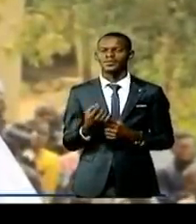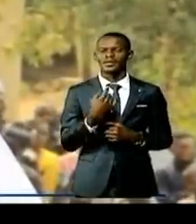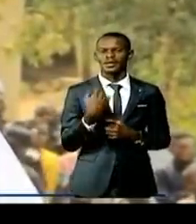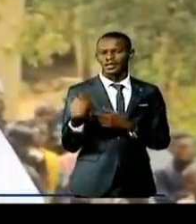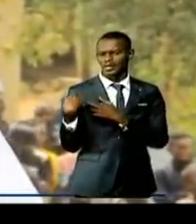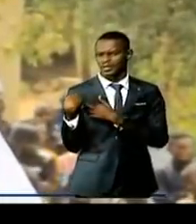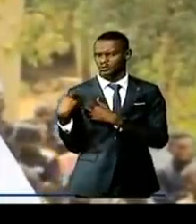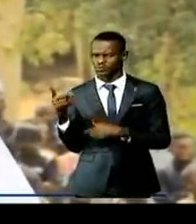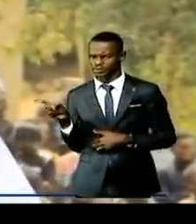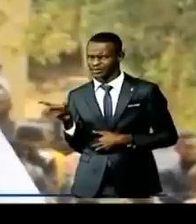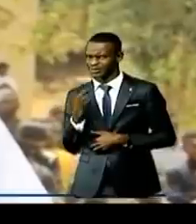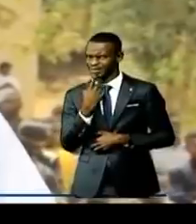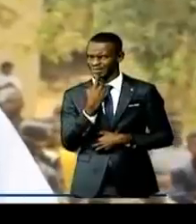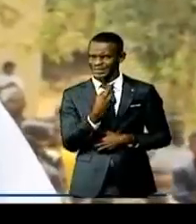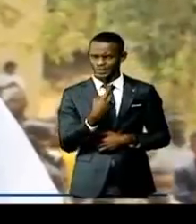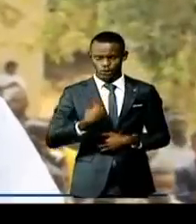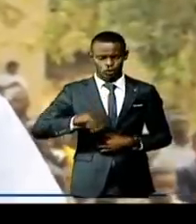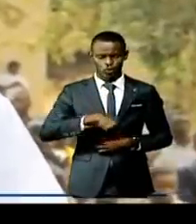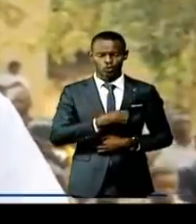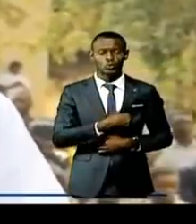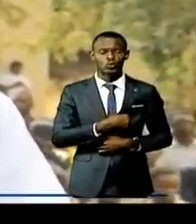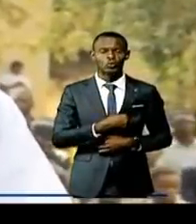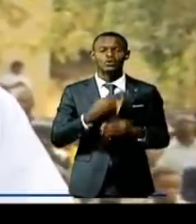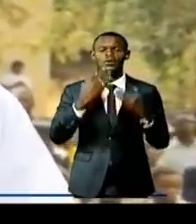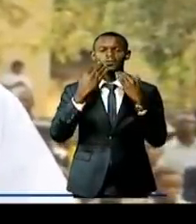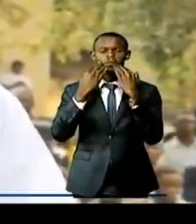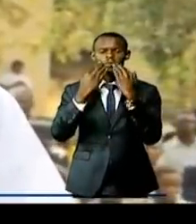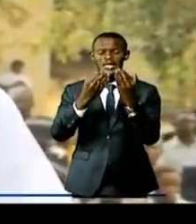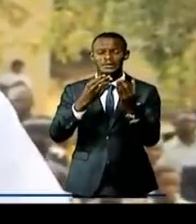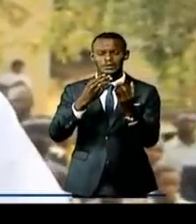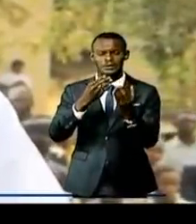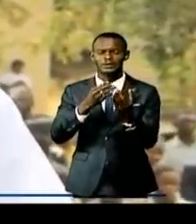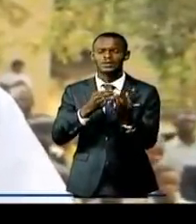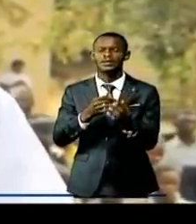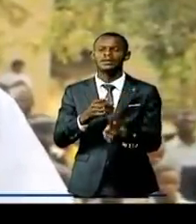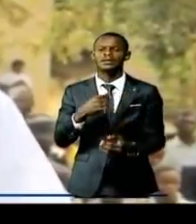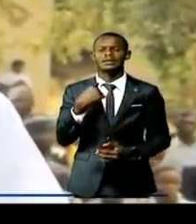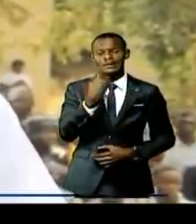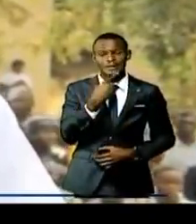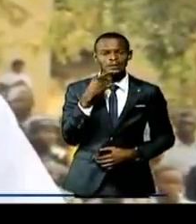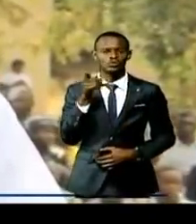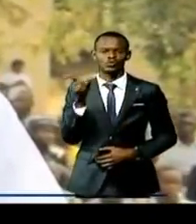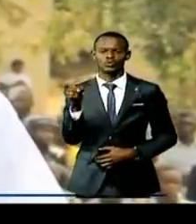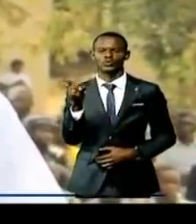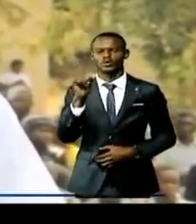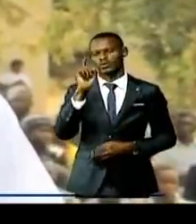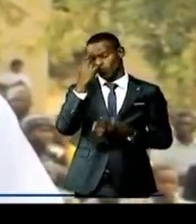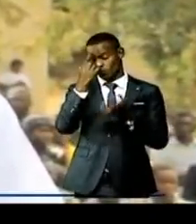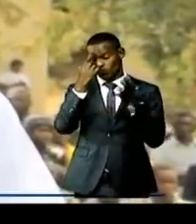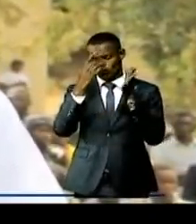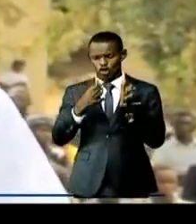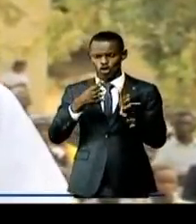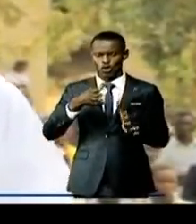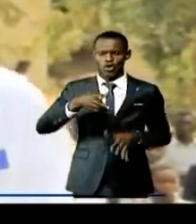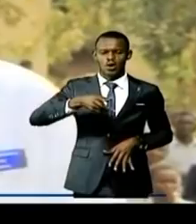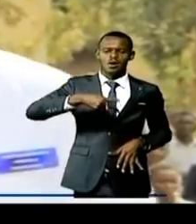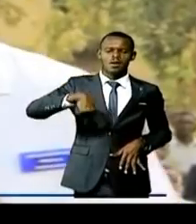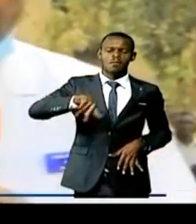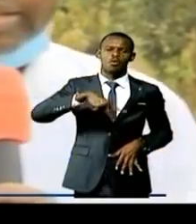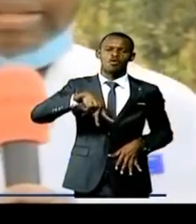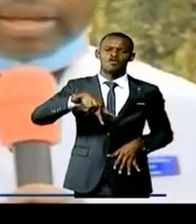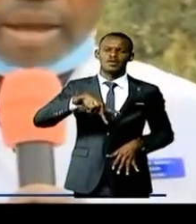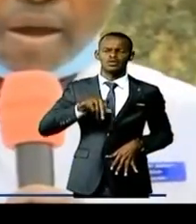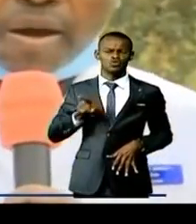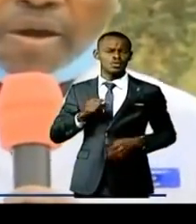le gouverneur de province de l'Ituri, le lieutenant-général Johnny Luboya Kachama,